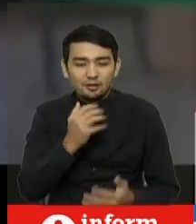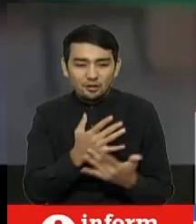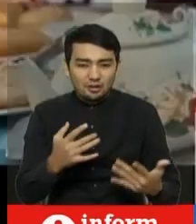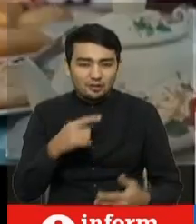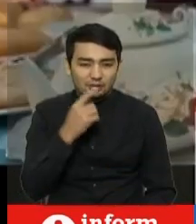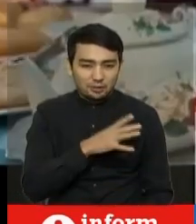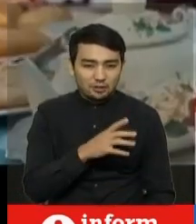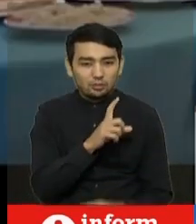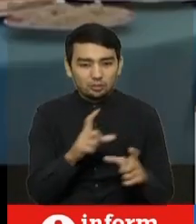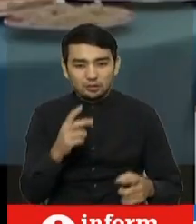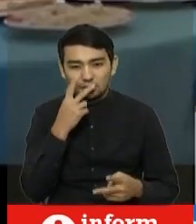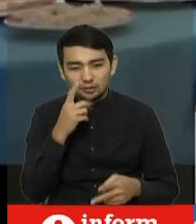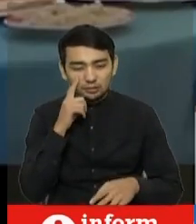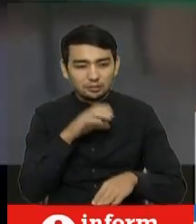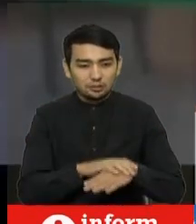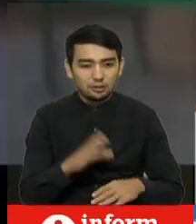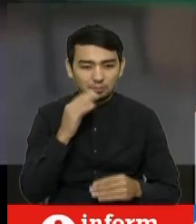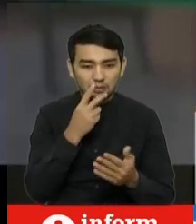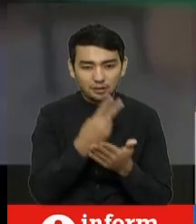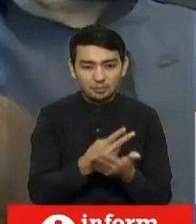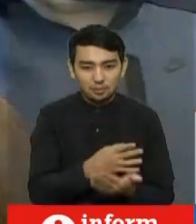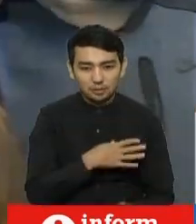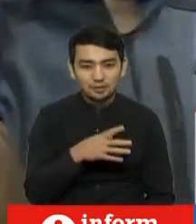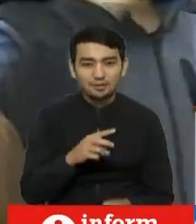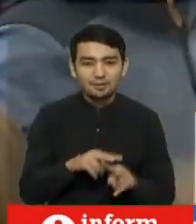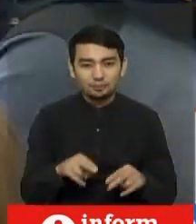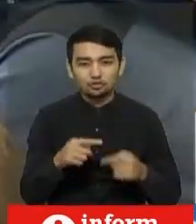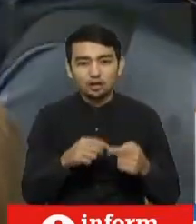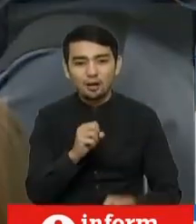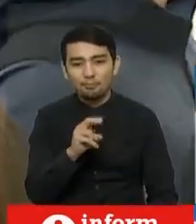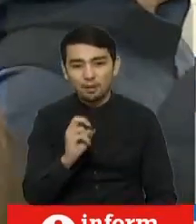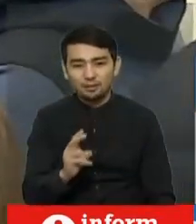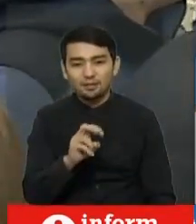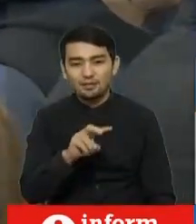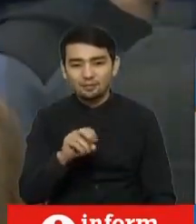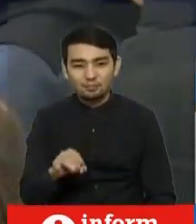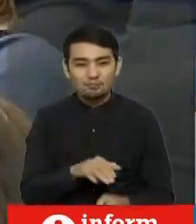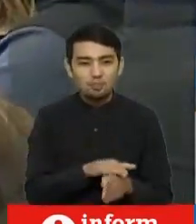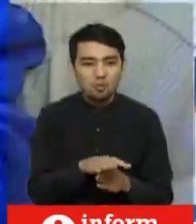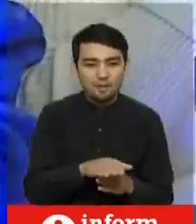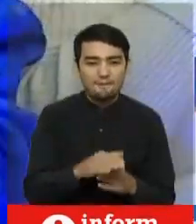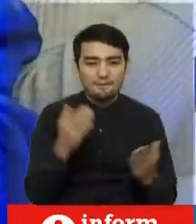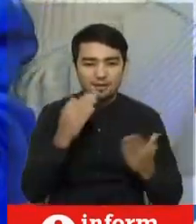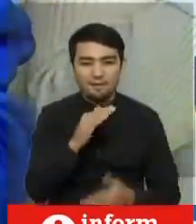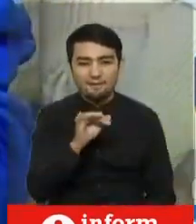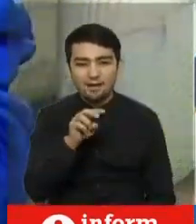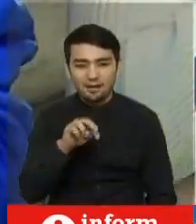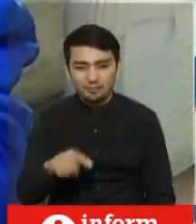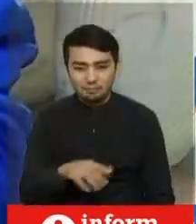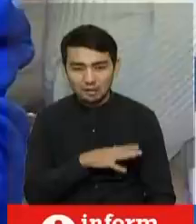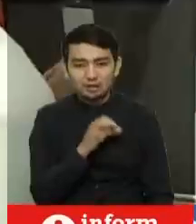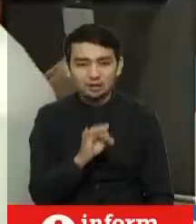көптеген жанға таныс эпизодтарды көрсете білген. Енді 2 маусымнан кейін «Аппақ келін» толық метражды фильм ретінде түсірілді. Тың туынды бұл